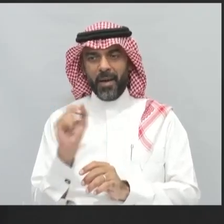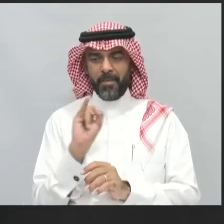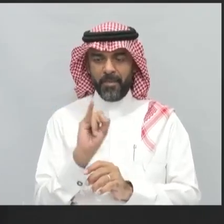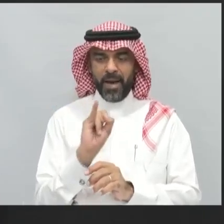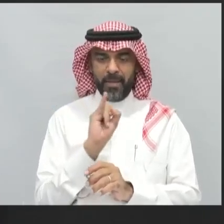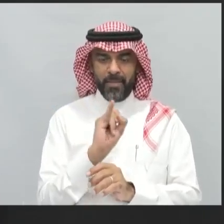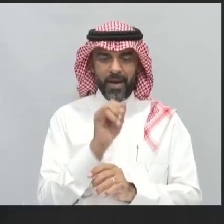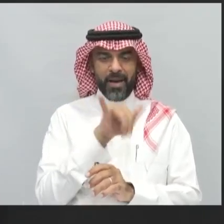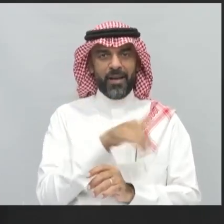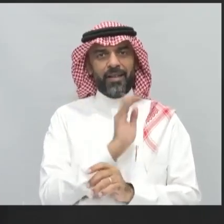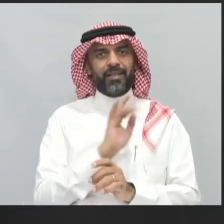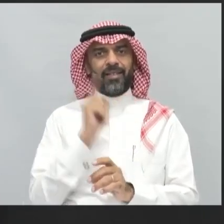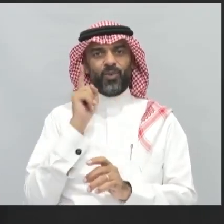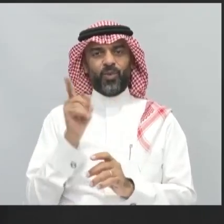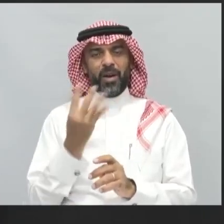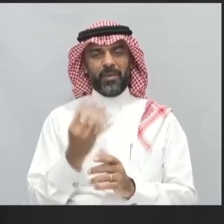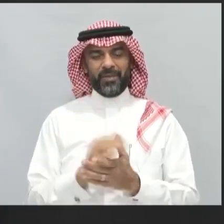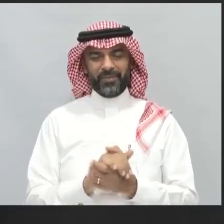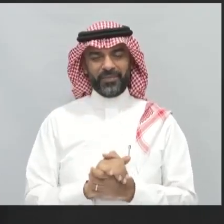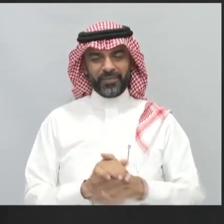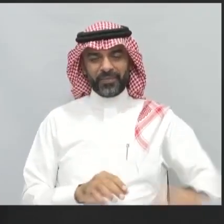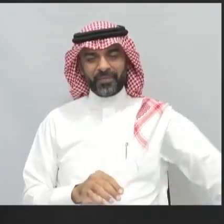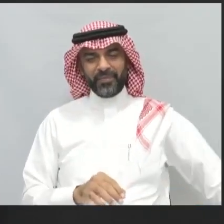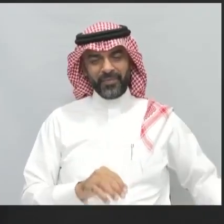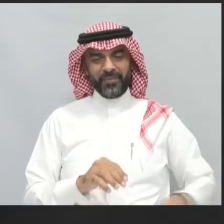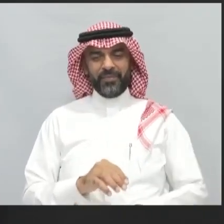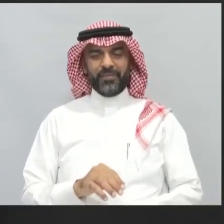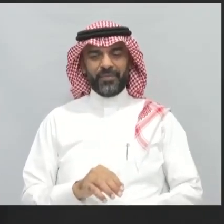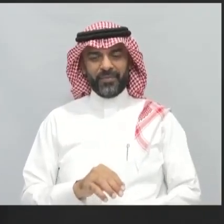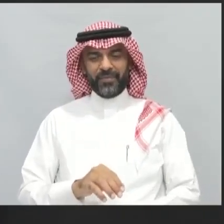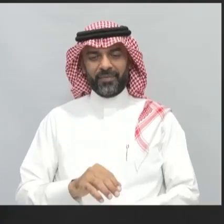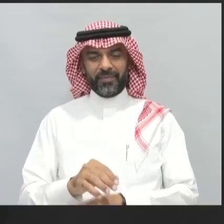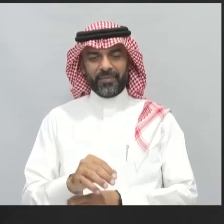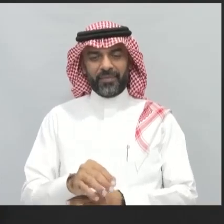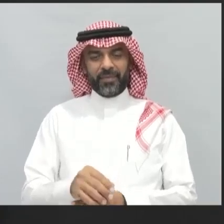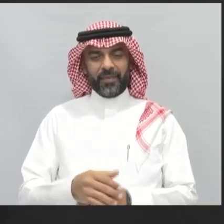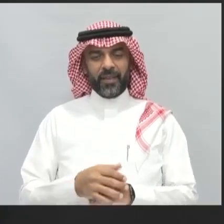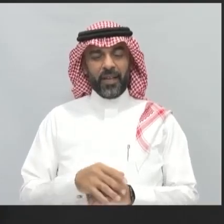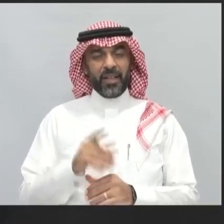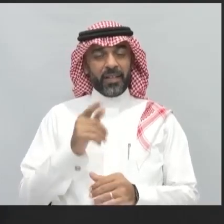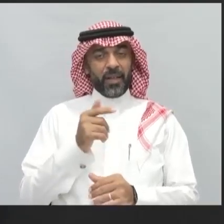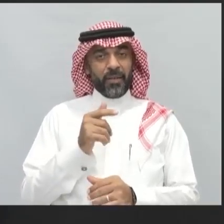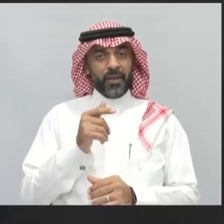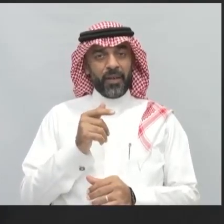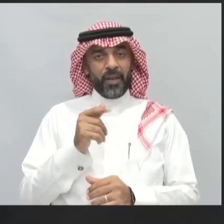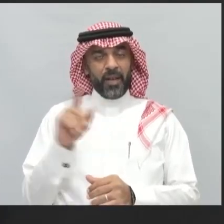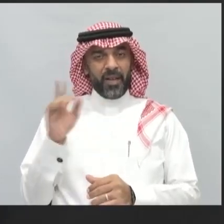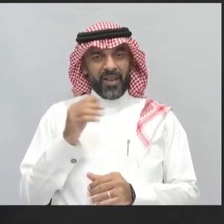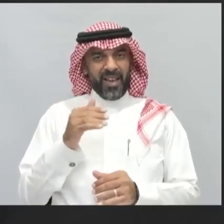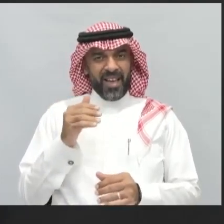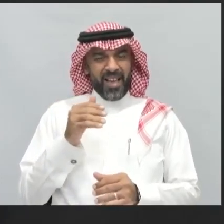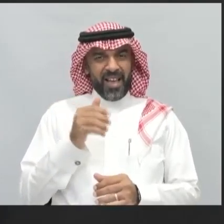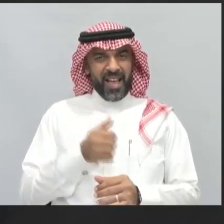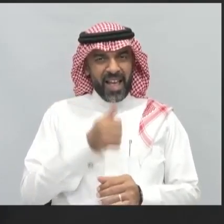اذا اربعه احرف كم عدد احرفه اربعه ما الحرف الذي سبق الفه